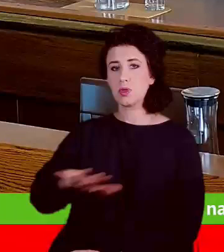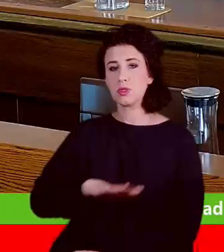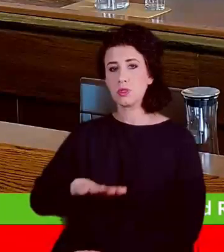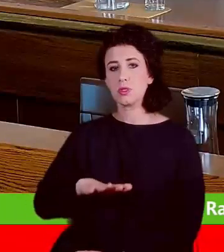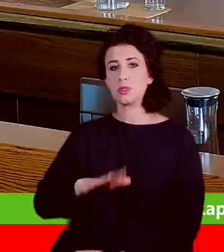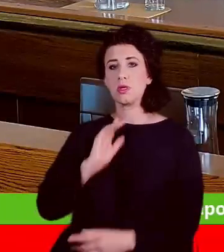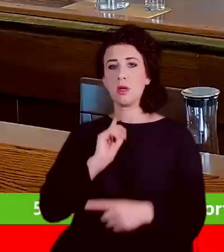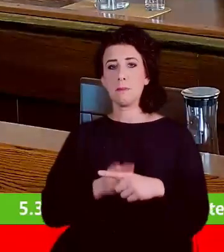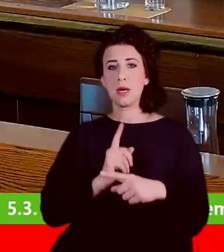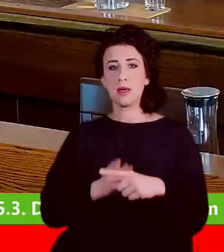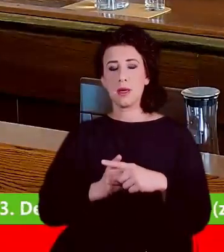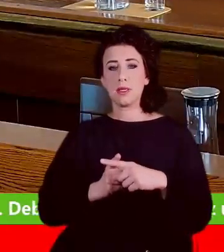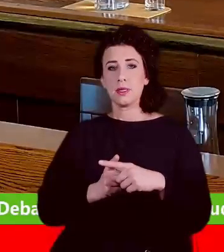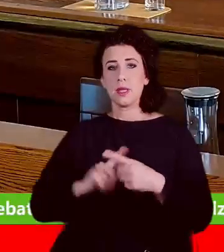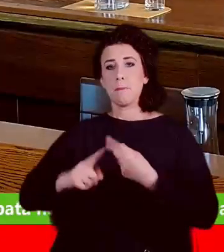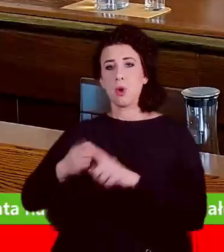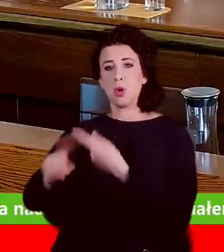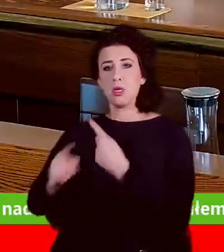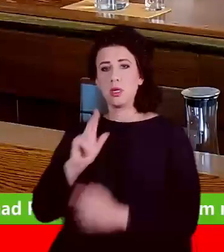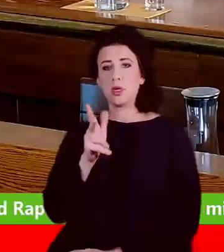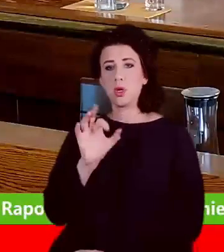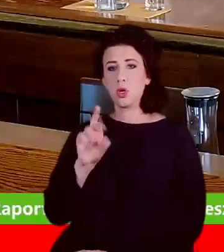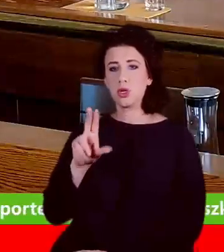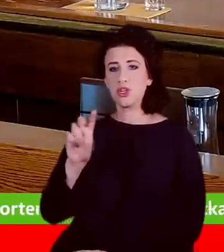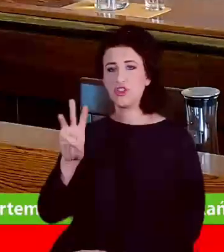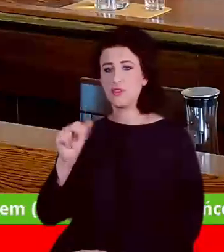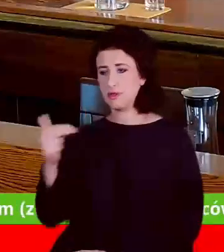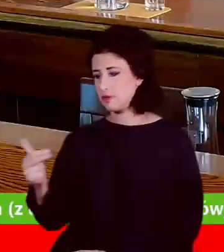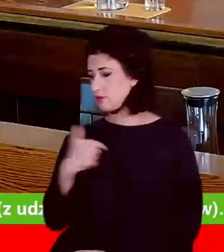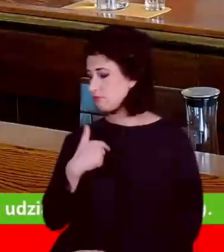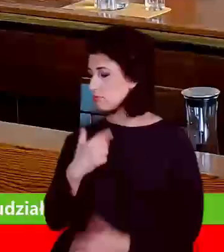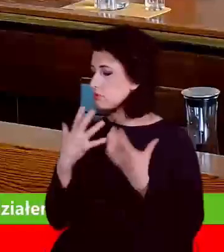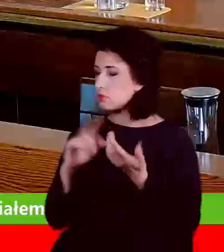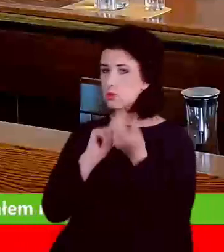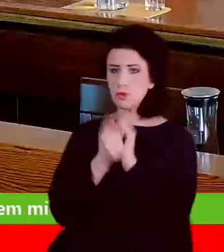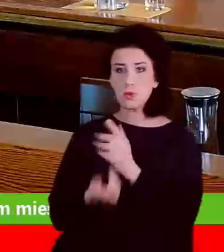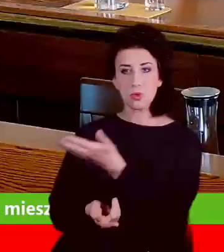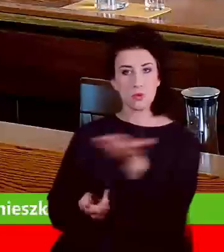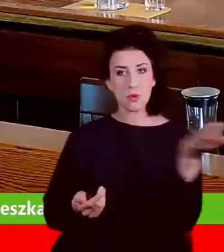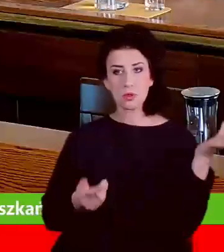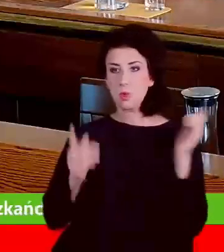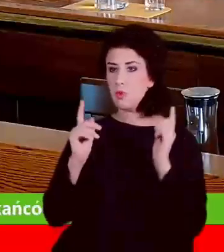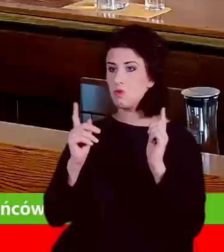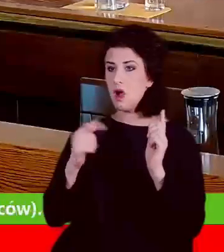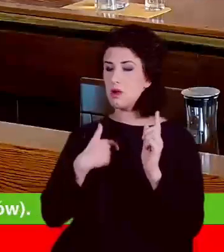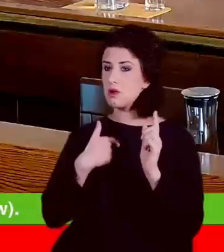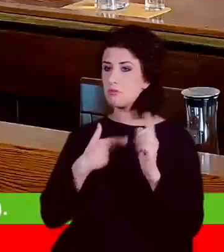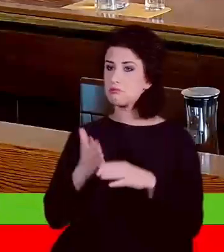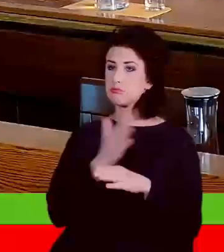Korwin i chciałbym na początku zwrócić uwagę, że mi nie było dane żyć